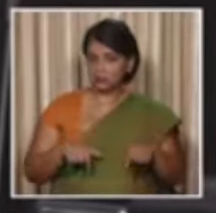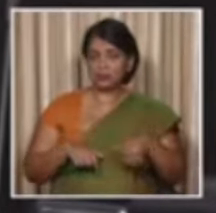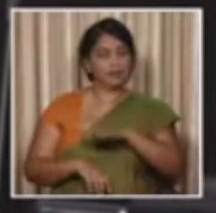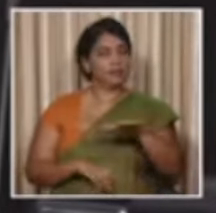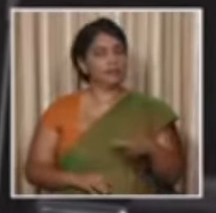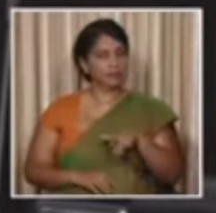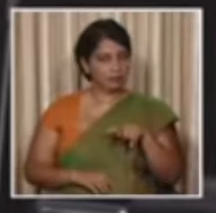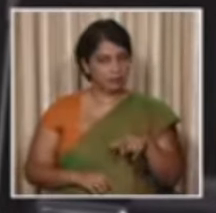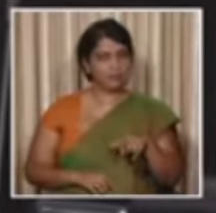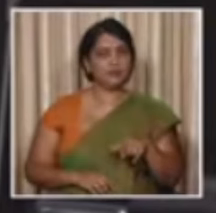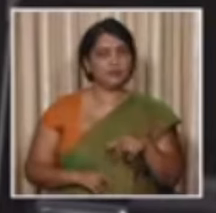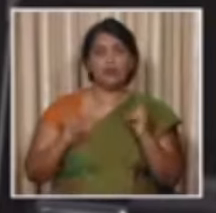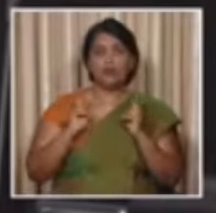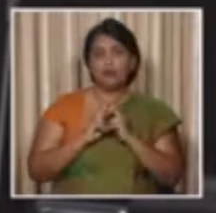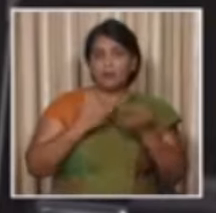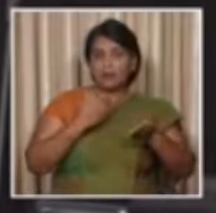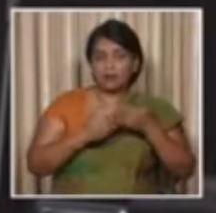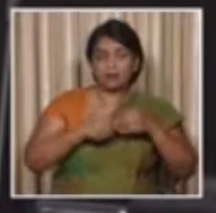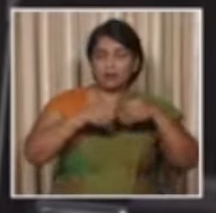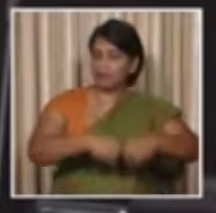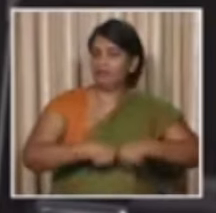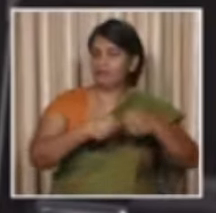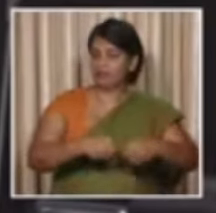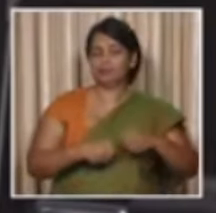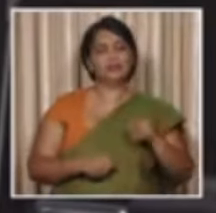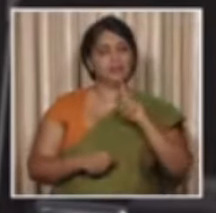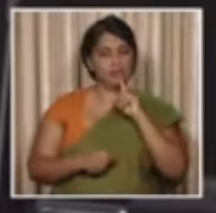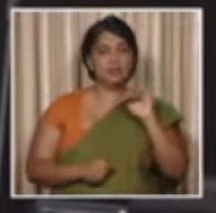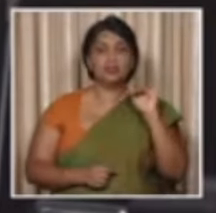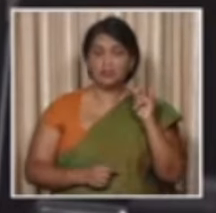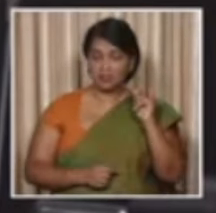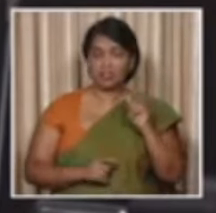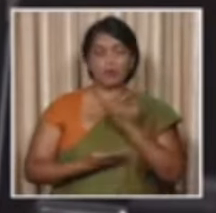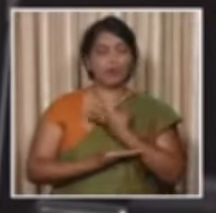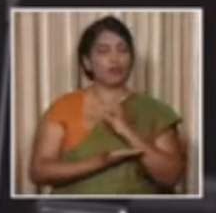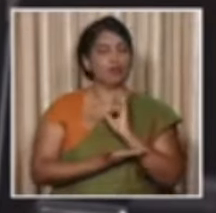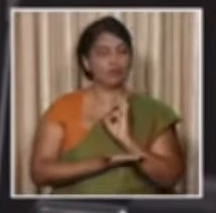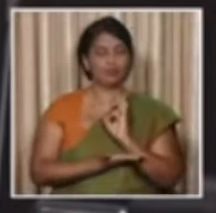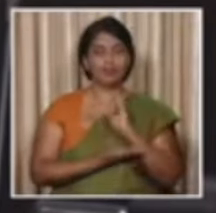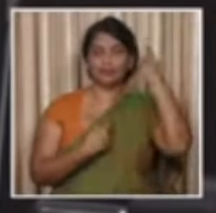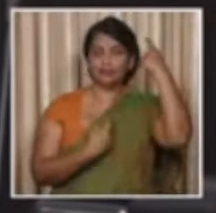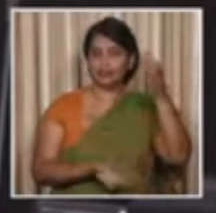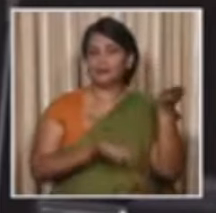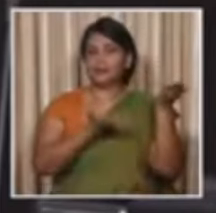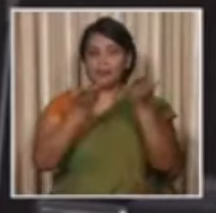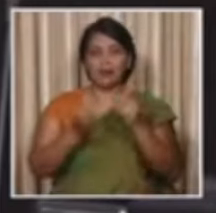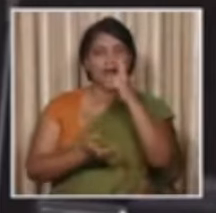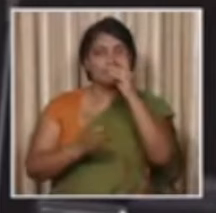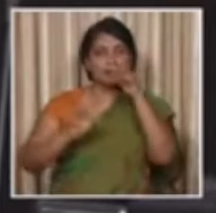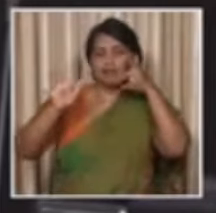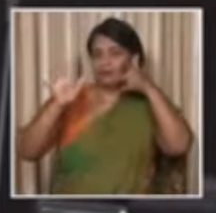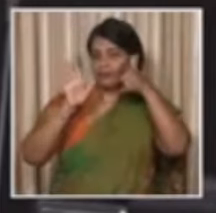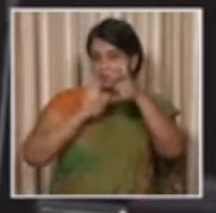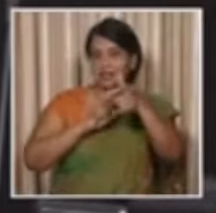භූමිය වැසිකිළියක් හදන්න වලක් හැරුවයි කියලා සමහර වෙලාවට බුදු පිළිමයක් තියන්න එක ගලක් හිල්